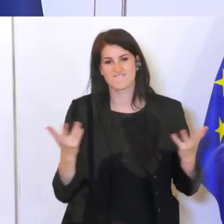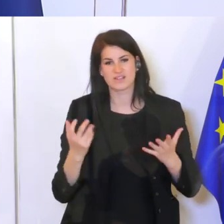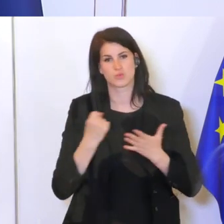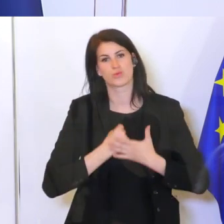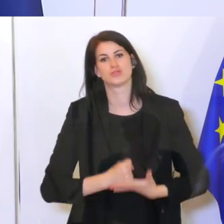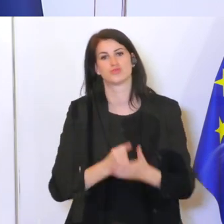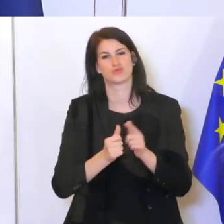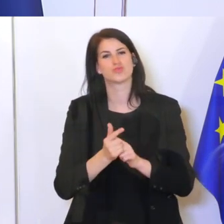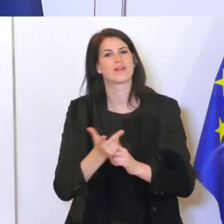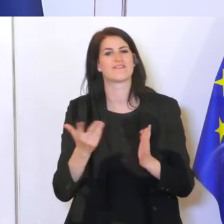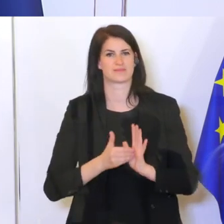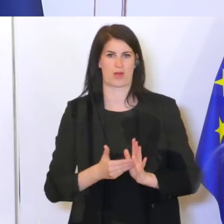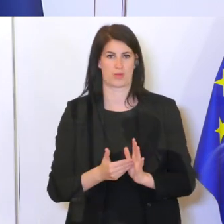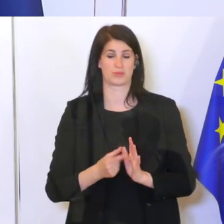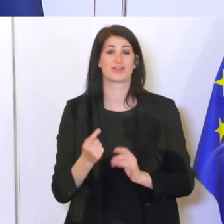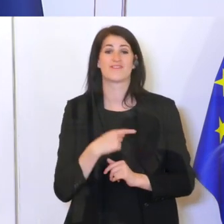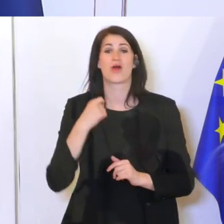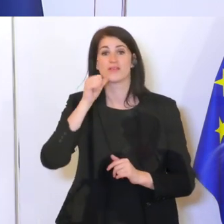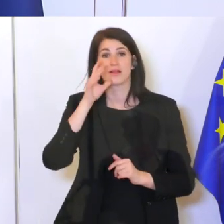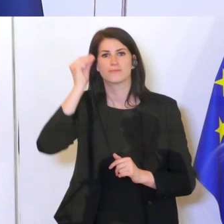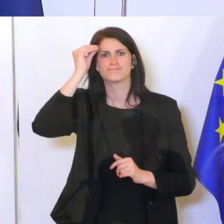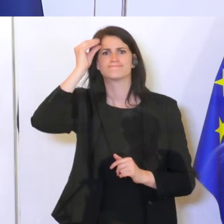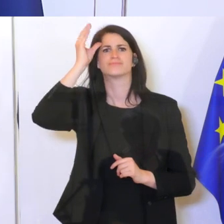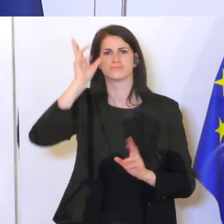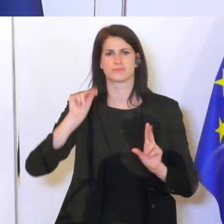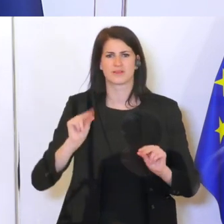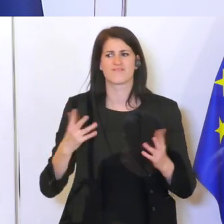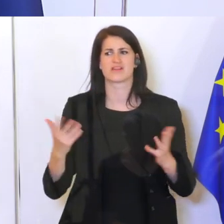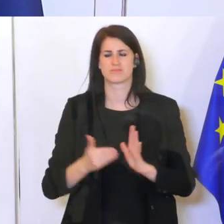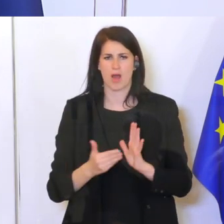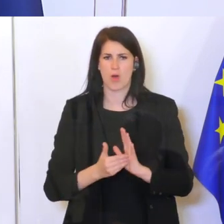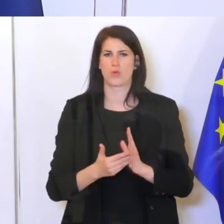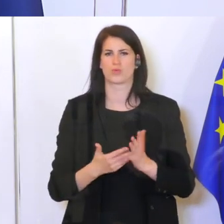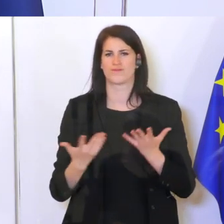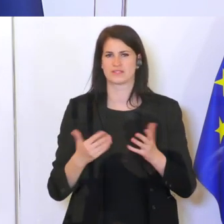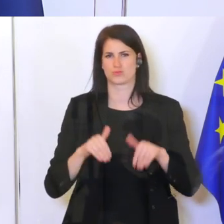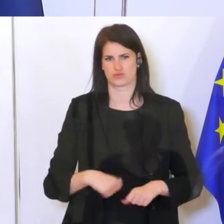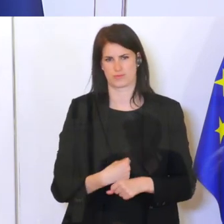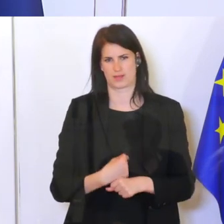Unterstützungsleistungen. Wir werden jeden Tag schlauer, was notwendig ist und was gemacht werden